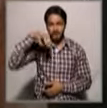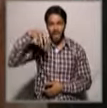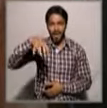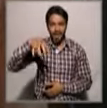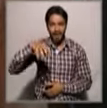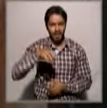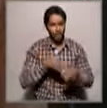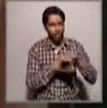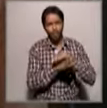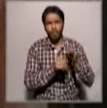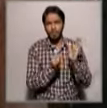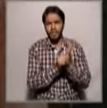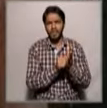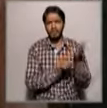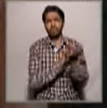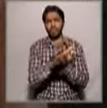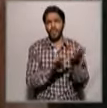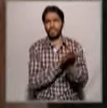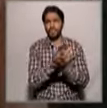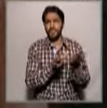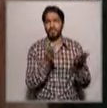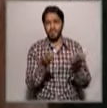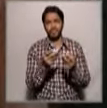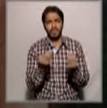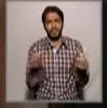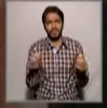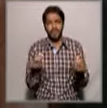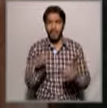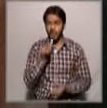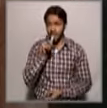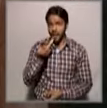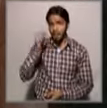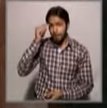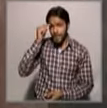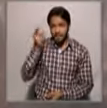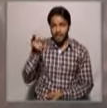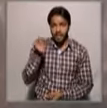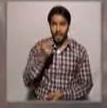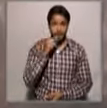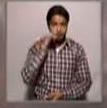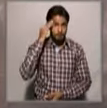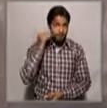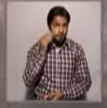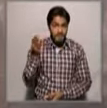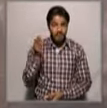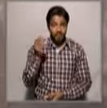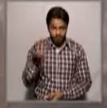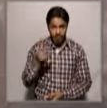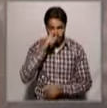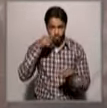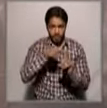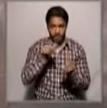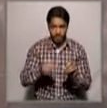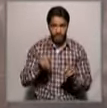والحاجات دي، فالطبيعة اللي حكيتها أم محمد، هل في ظلم وقع عليها أو على أحد إخوانها أو أخواتها من